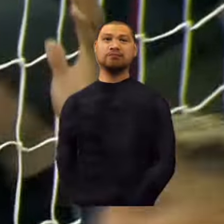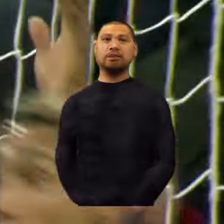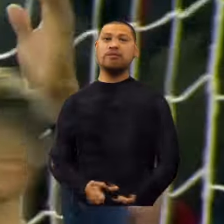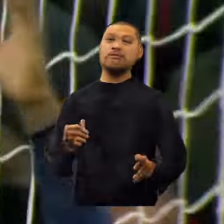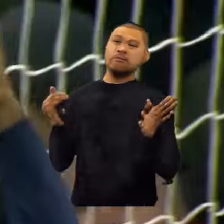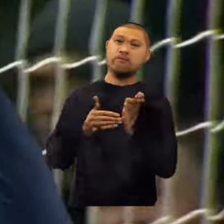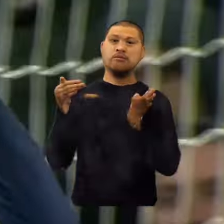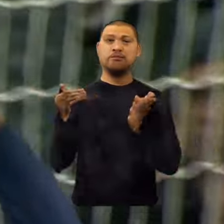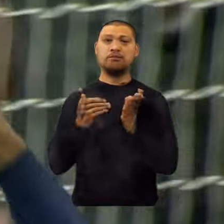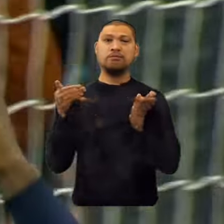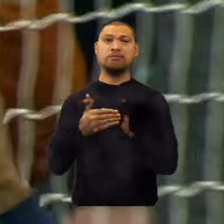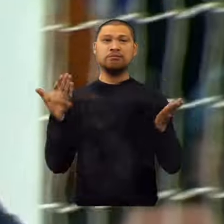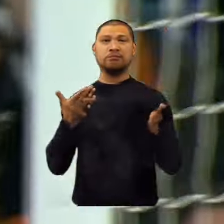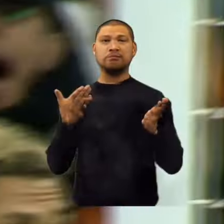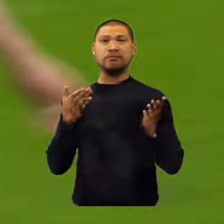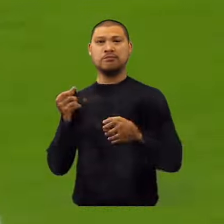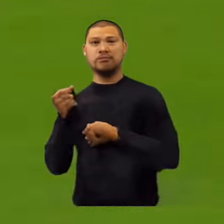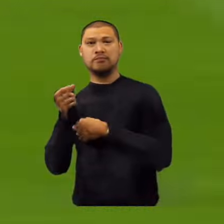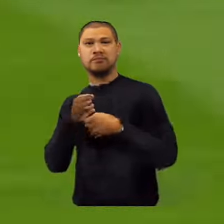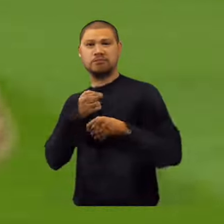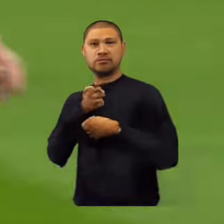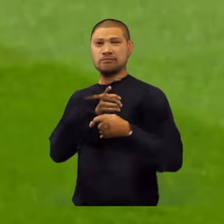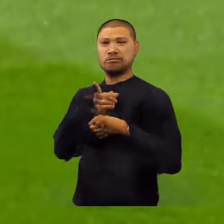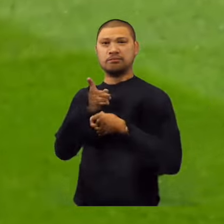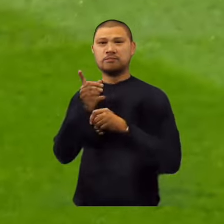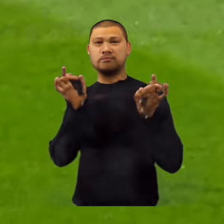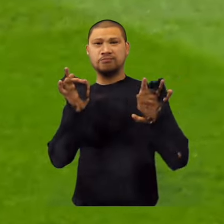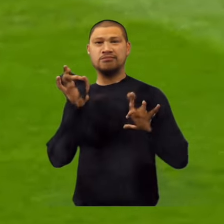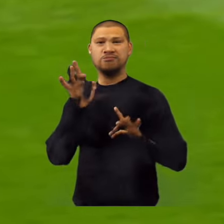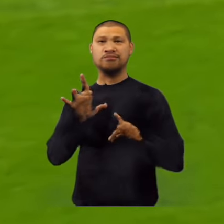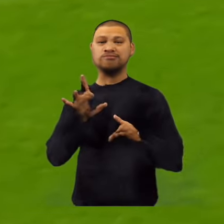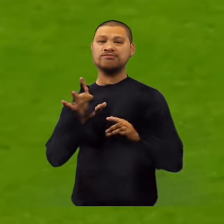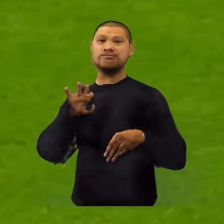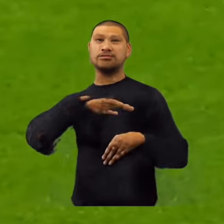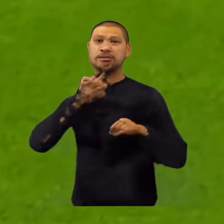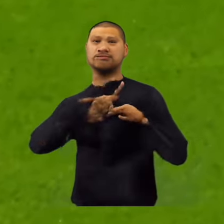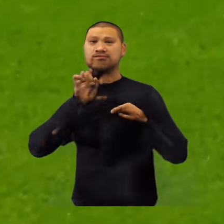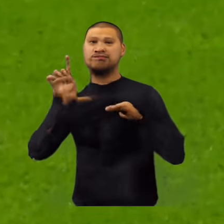Ah, là aussi, un but refusé de chaque côté. Position de hors-jeu.